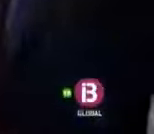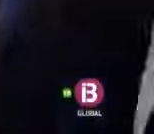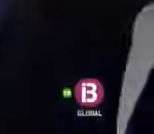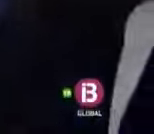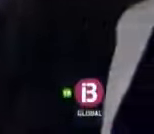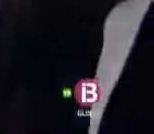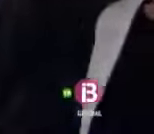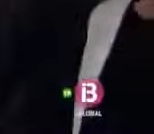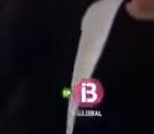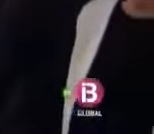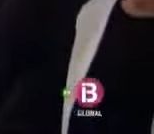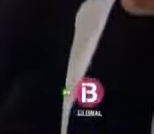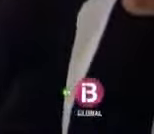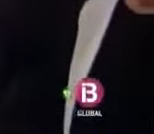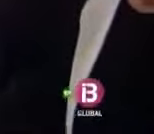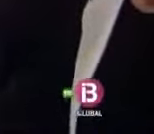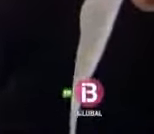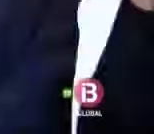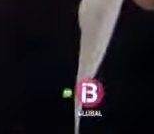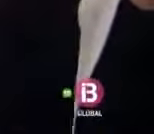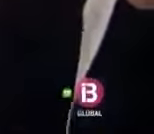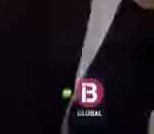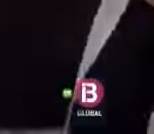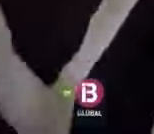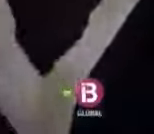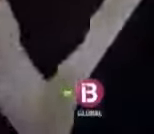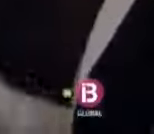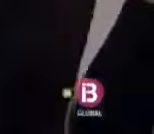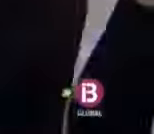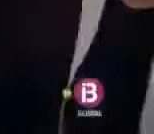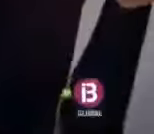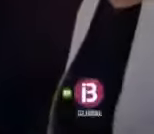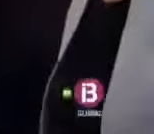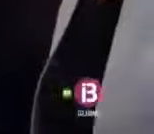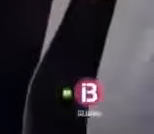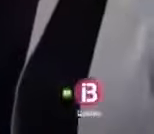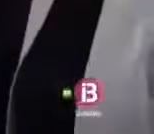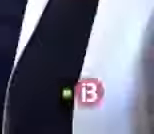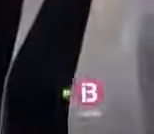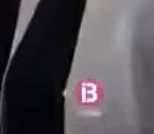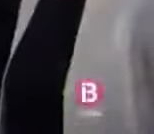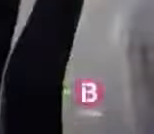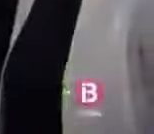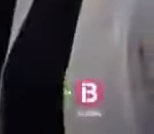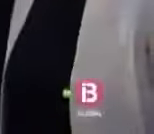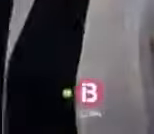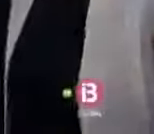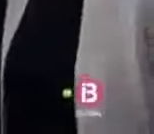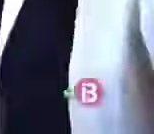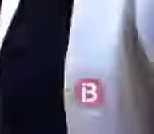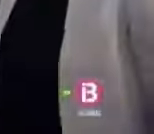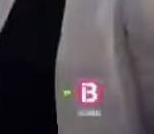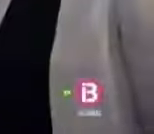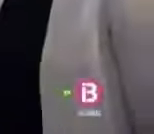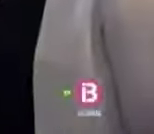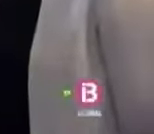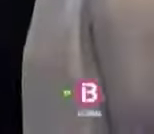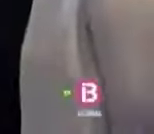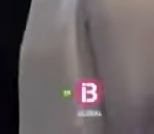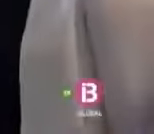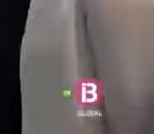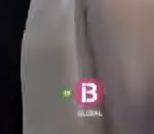600 persones s'esperen en aquest acte, omplen ja una de les obres mestres de l'arquitectura gòtica de Mallorca,